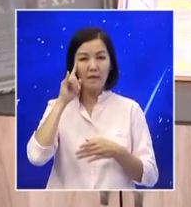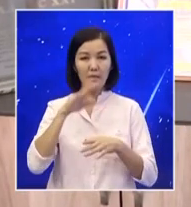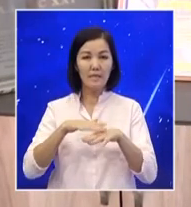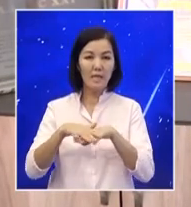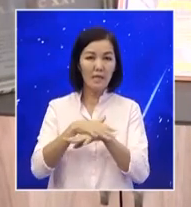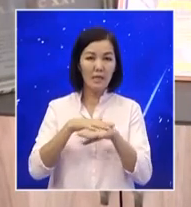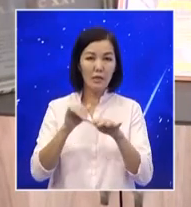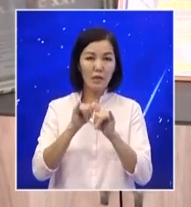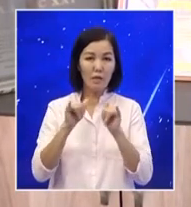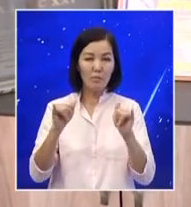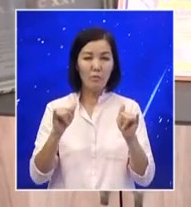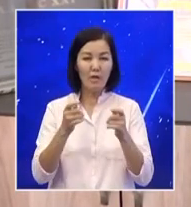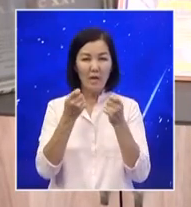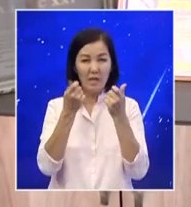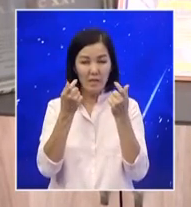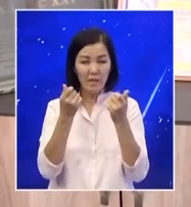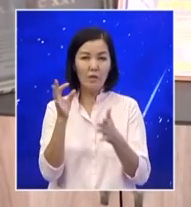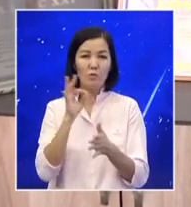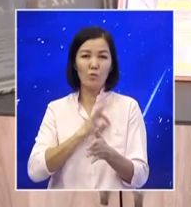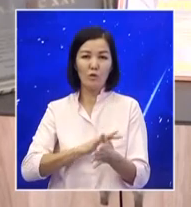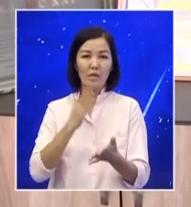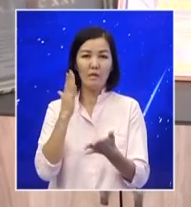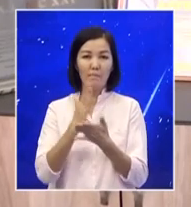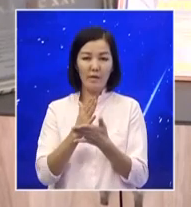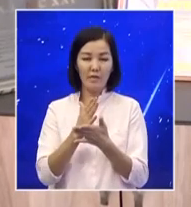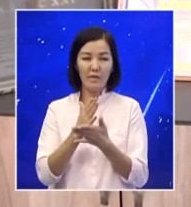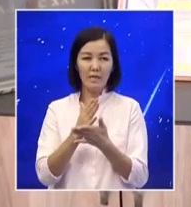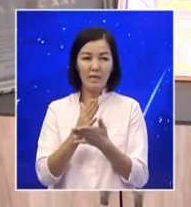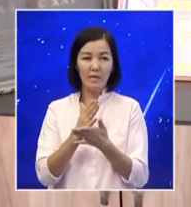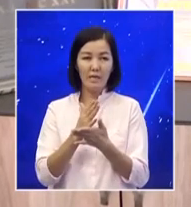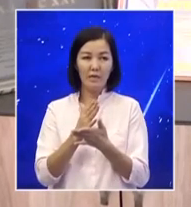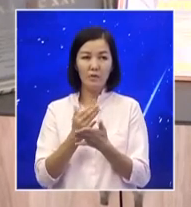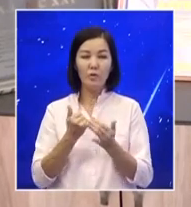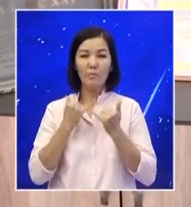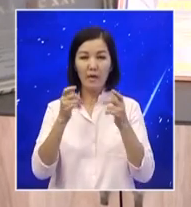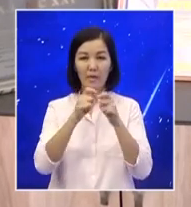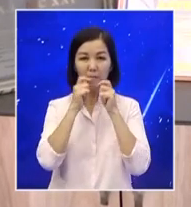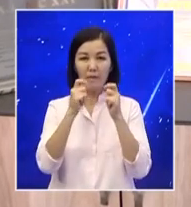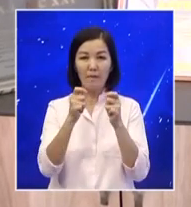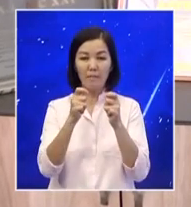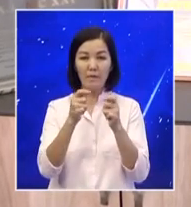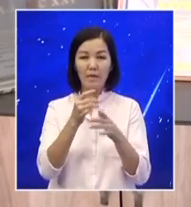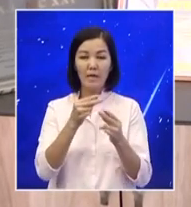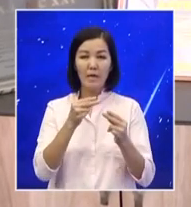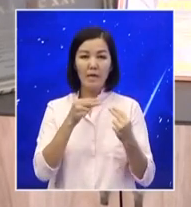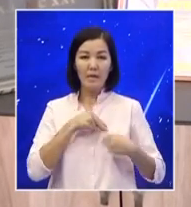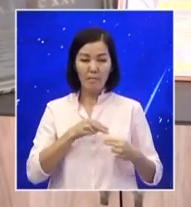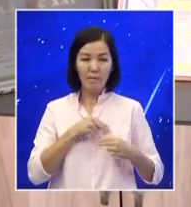дамуына титтей де бір қосқан үлесім шығар енді соған берілген менің еңбегімді